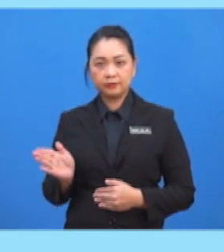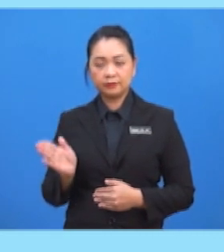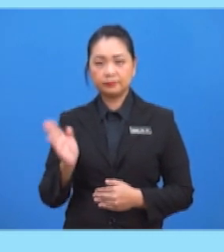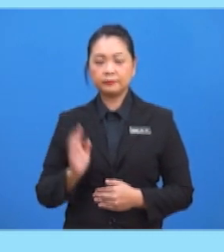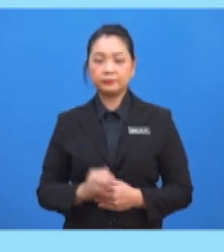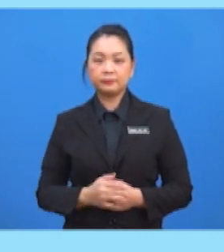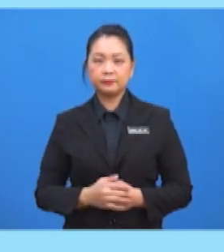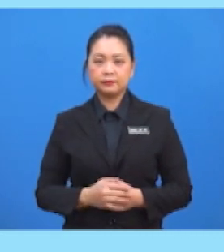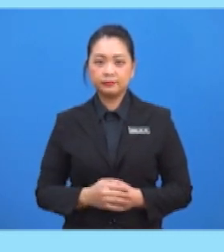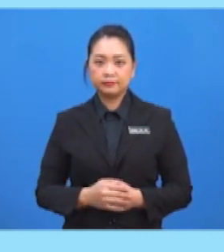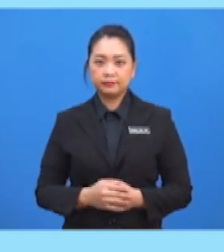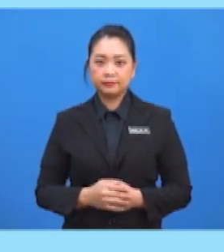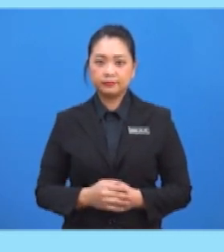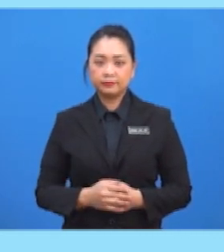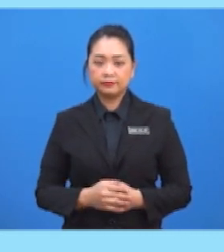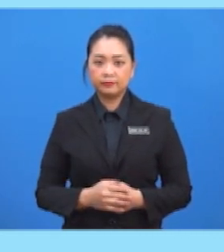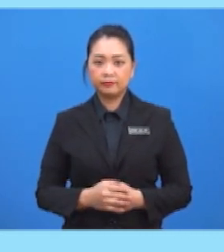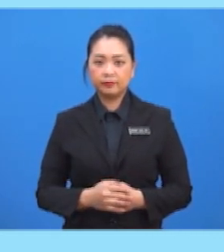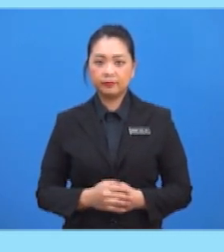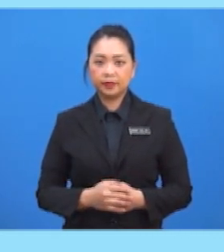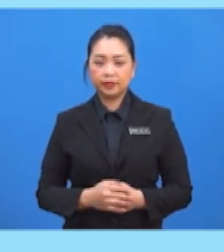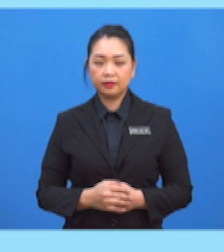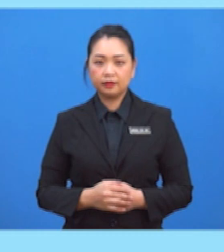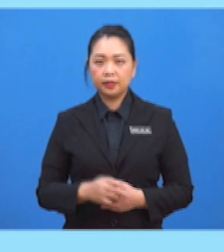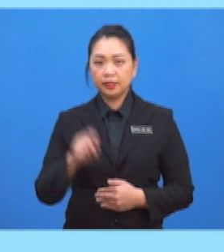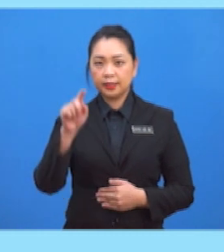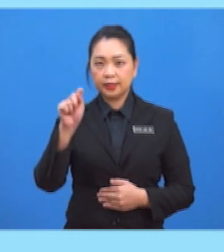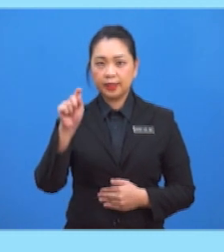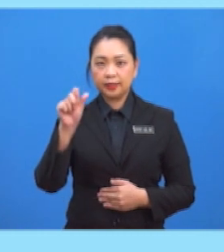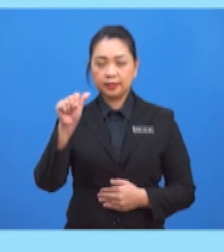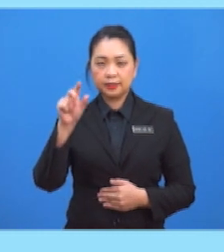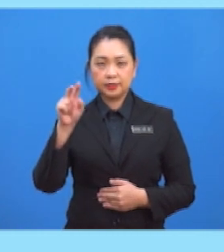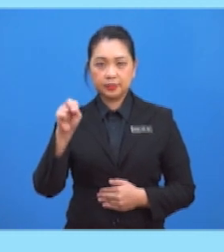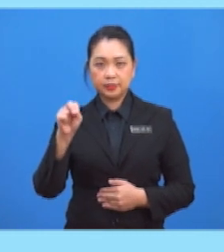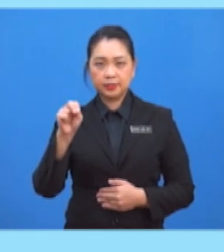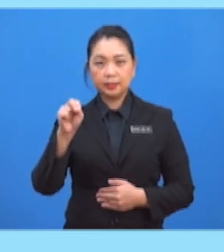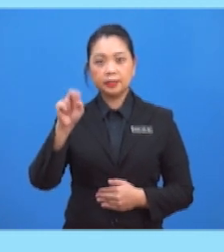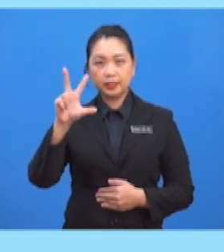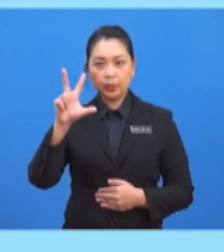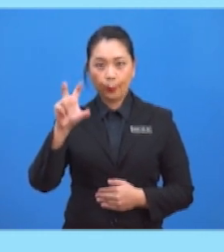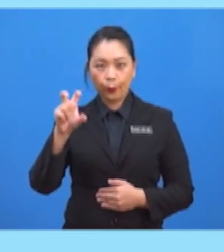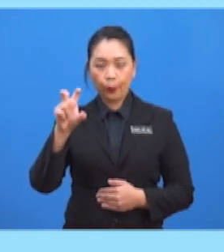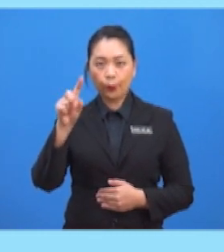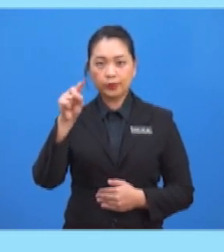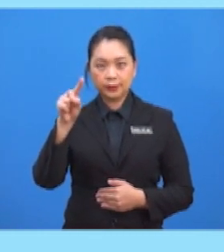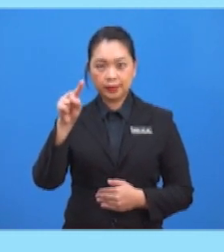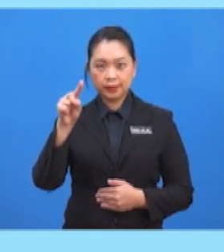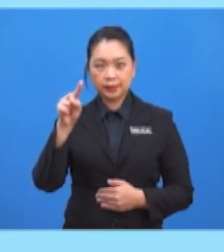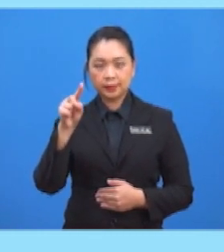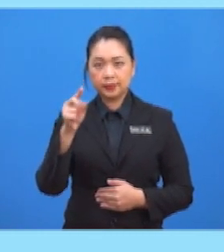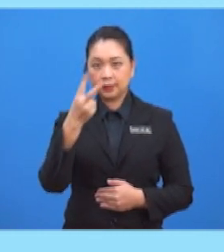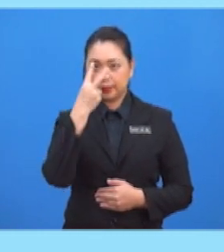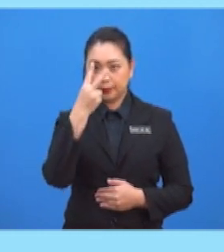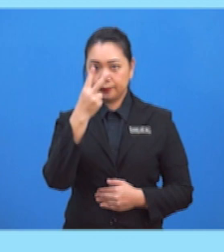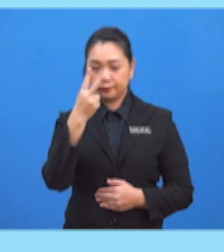2, 3/2. Tangen bagi sudut 30 darjah ialah